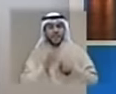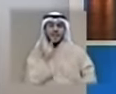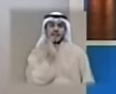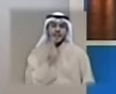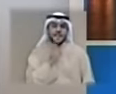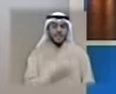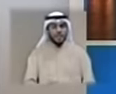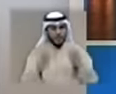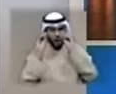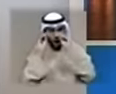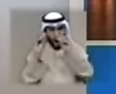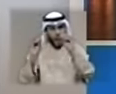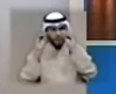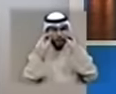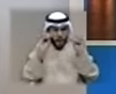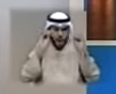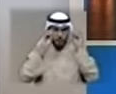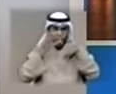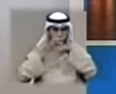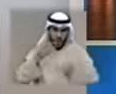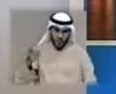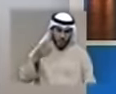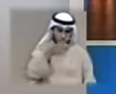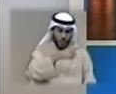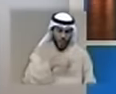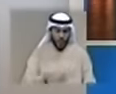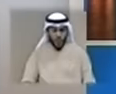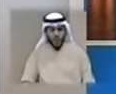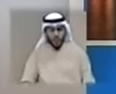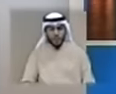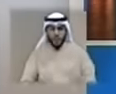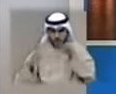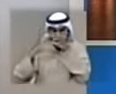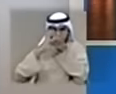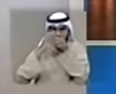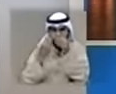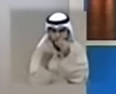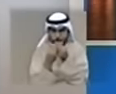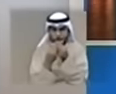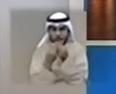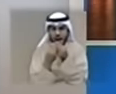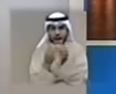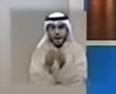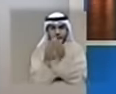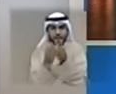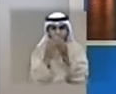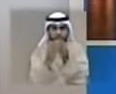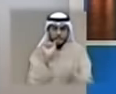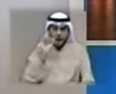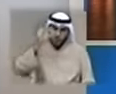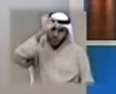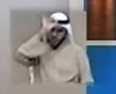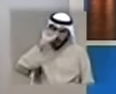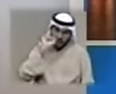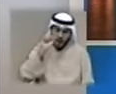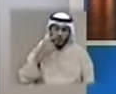وأحب أن أنوه بأن القوة البحرية وبالتعاون مع الإخوان في الإدارة العامة لخفر السواحل متواجدين ومنتشرين